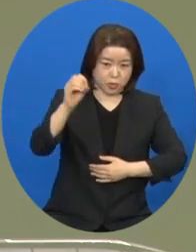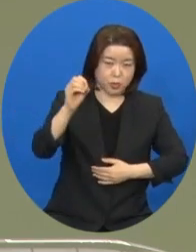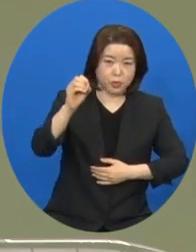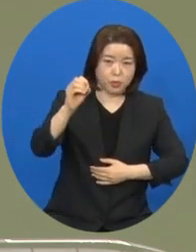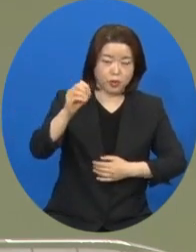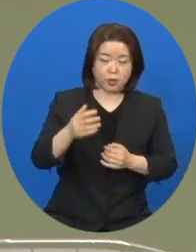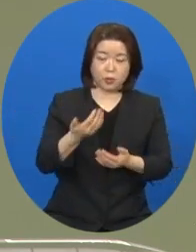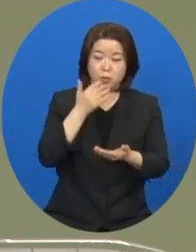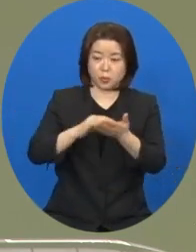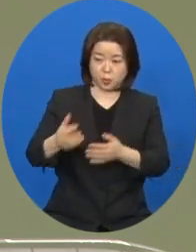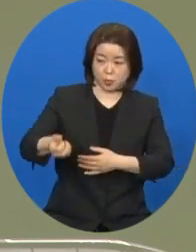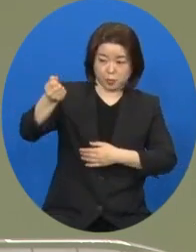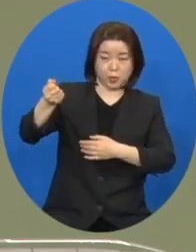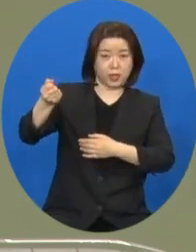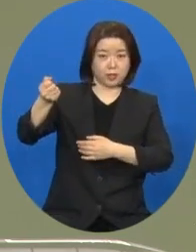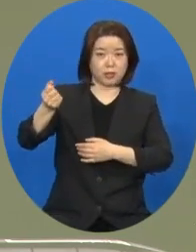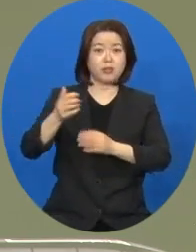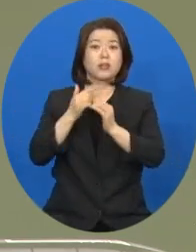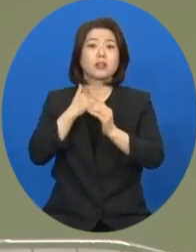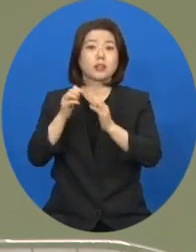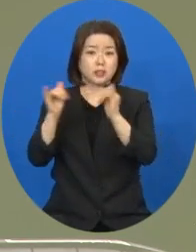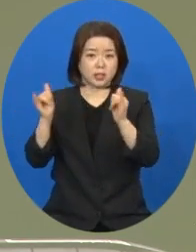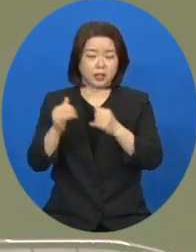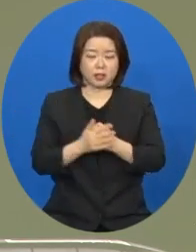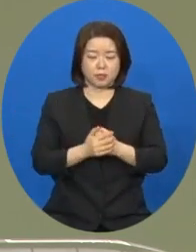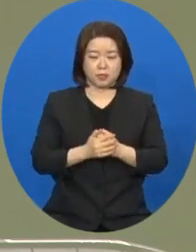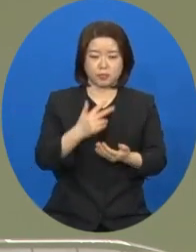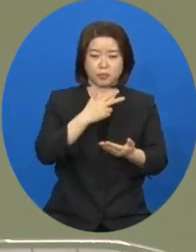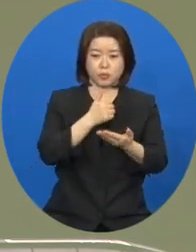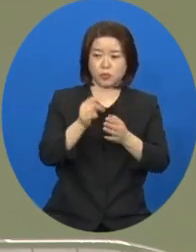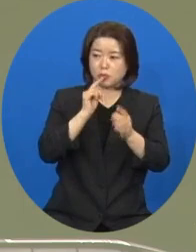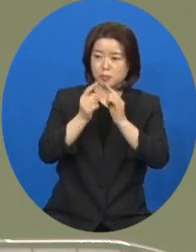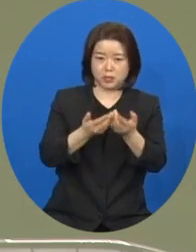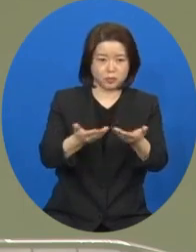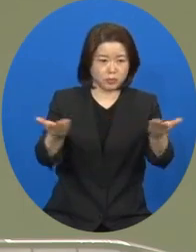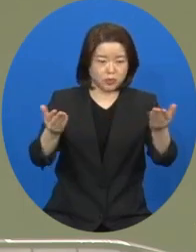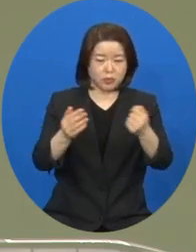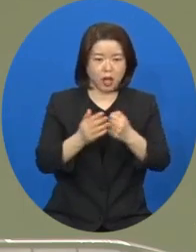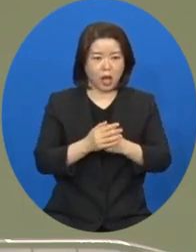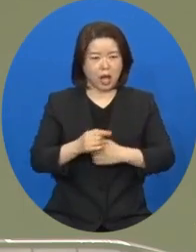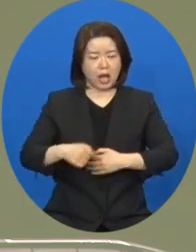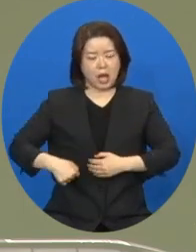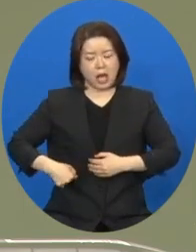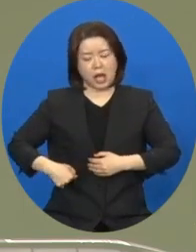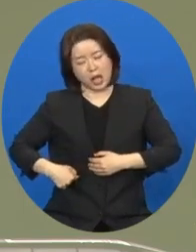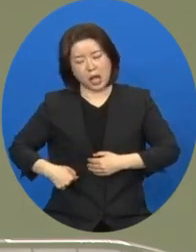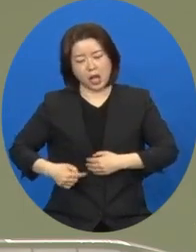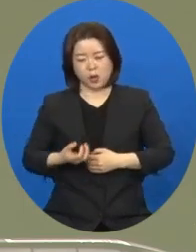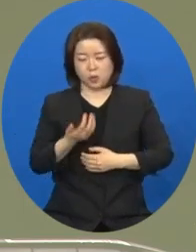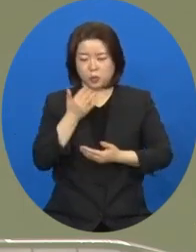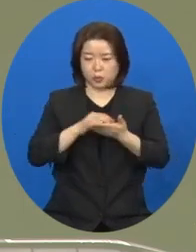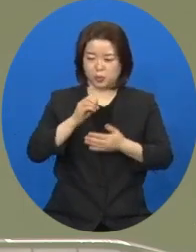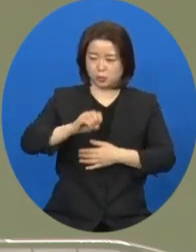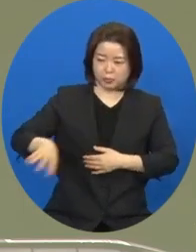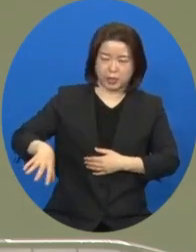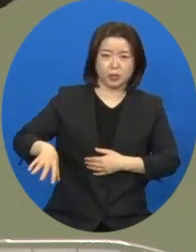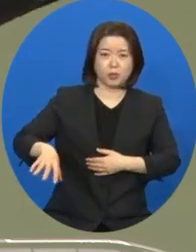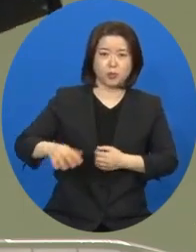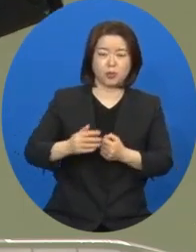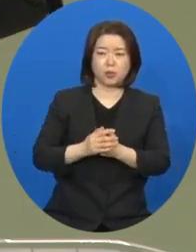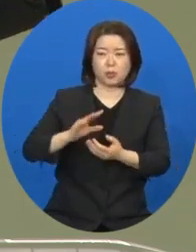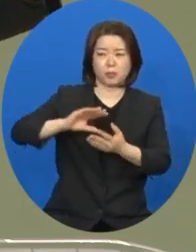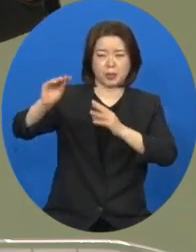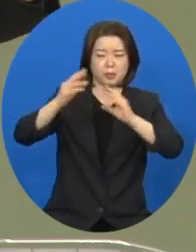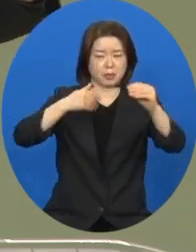돌을 들었던 사람들, 주님의 말씀에 마음의 가책을 느끼고 다 돌을 내려놓고